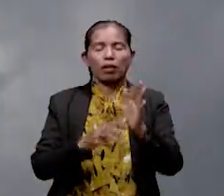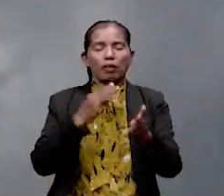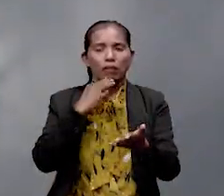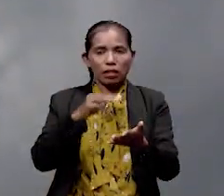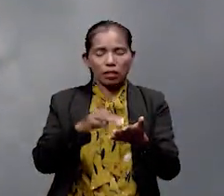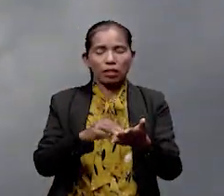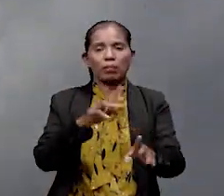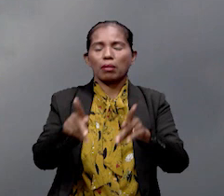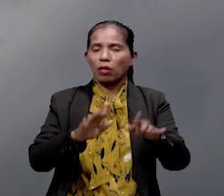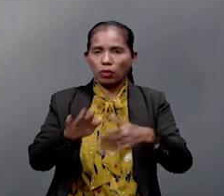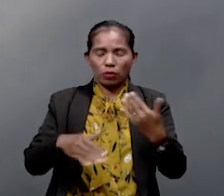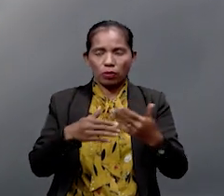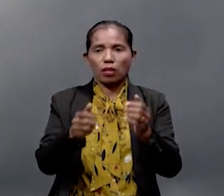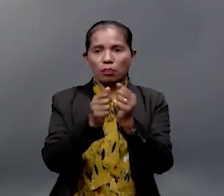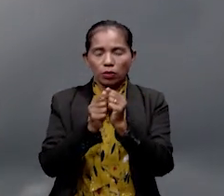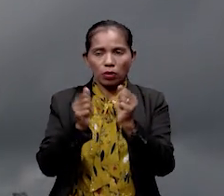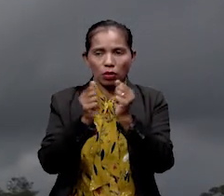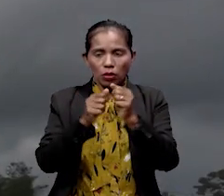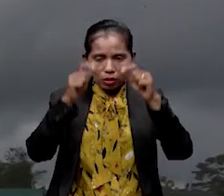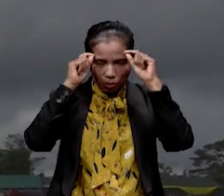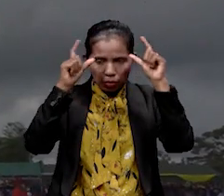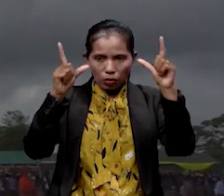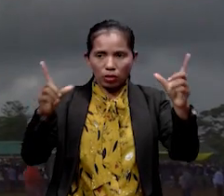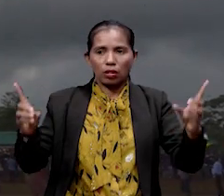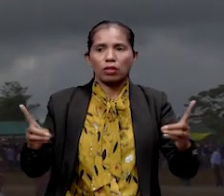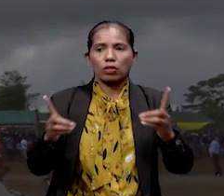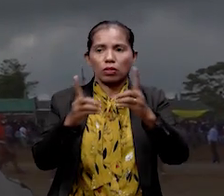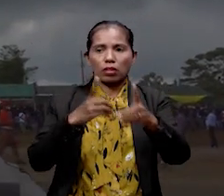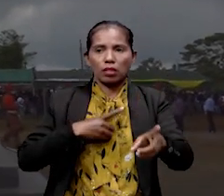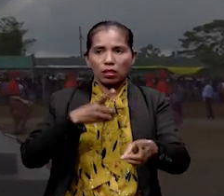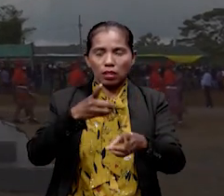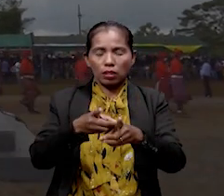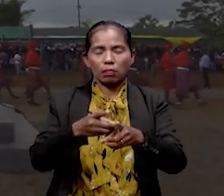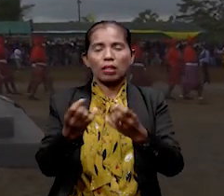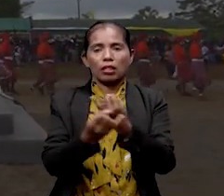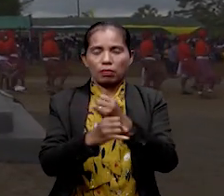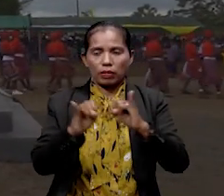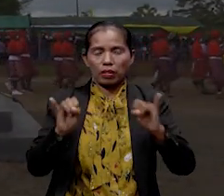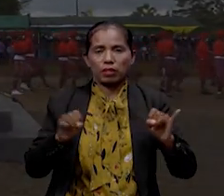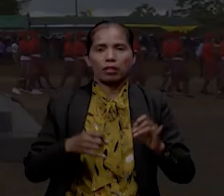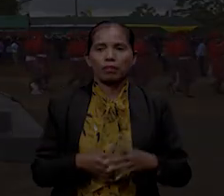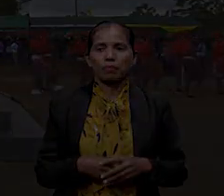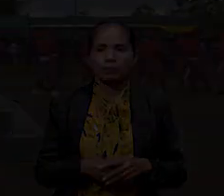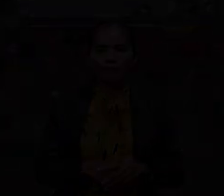sira hotu, nebe hamutuk ho Timor-1, luta ho dihetan direitu ba ukun rasikan. Almenado Santos, Benguida Simenez, GMN.